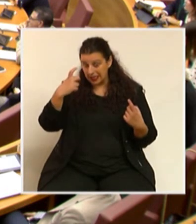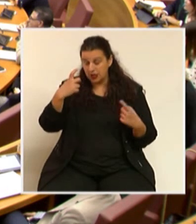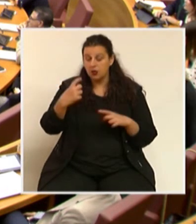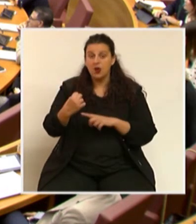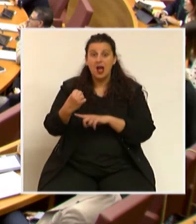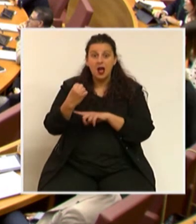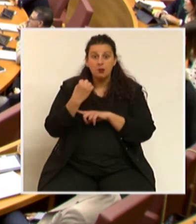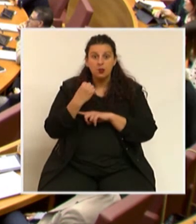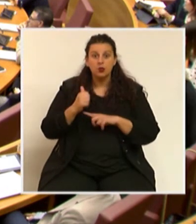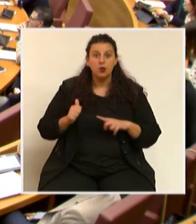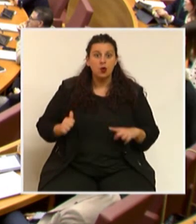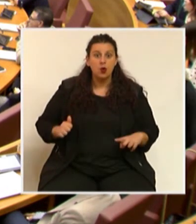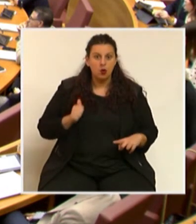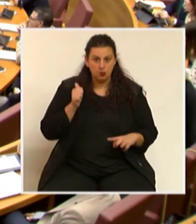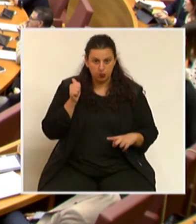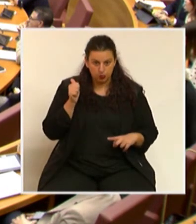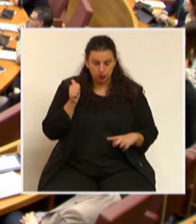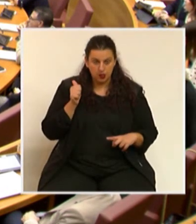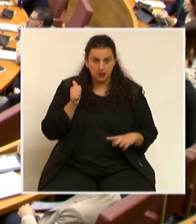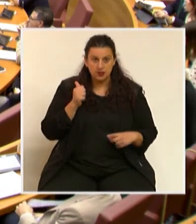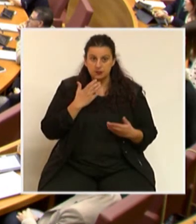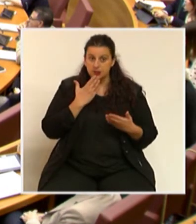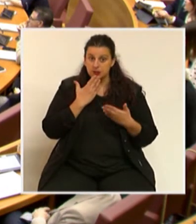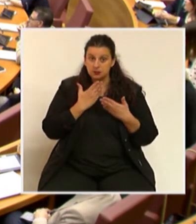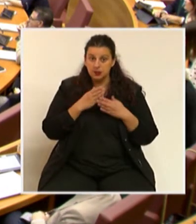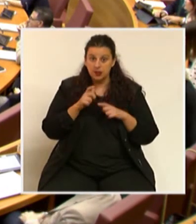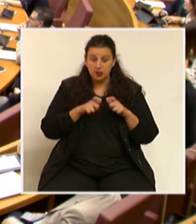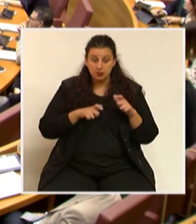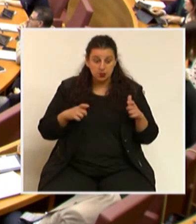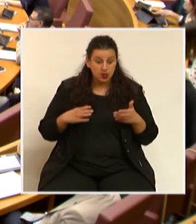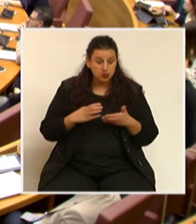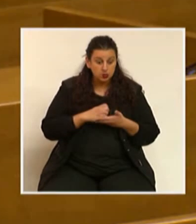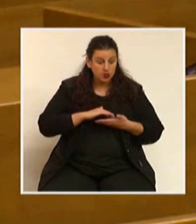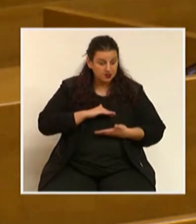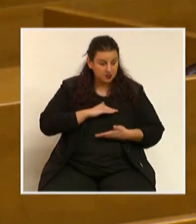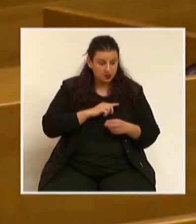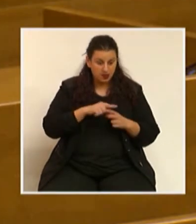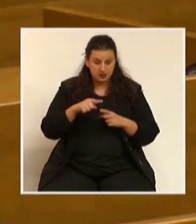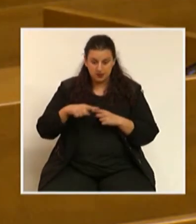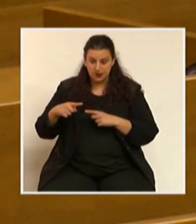elector de Compromís, per exemple, hipotèticament, vale, per què arriba, no, a un pacte amb el Partit Popular?